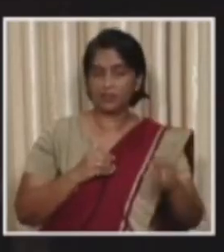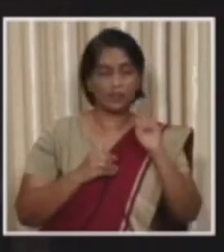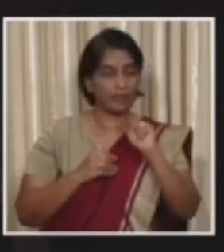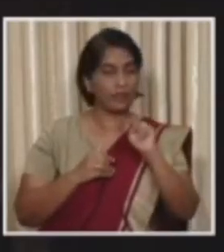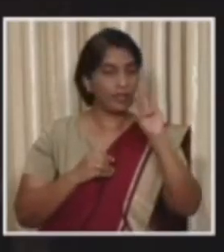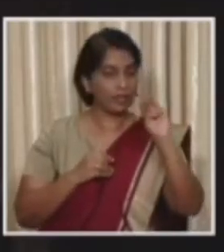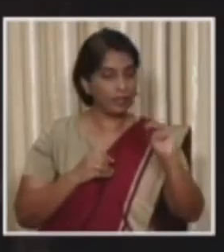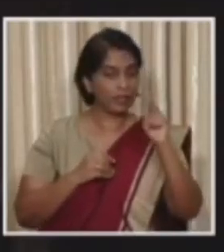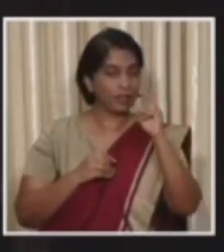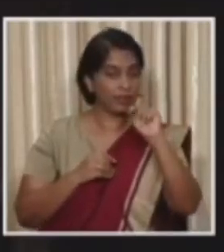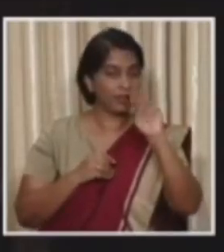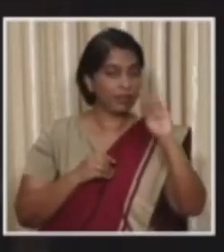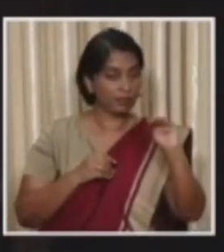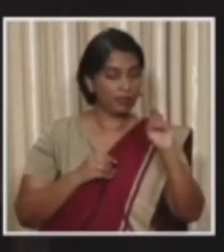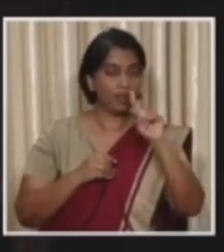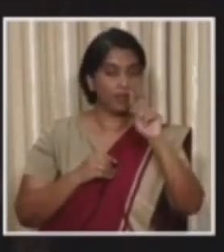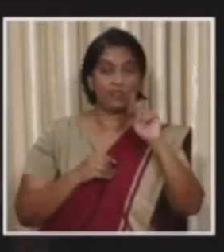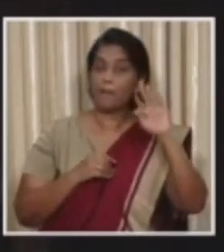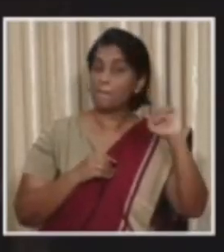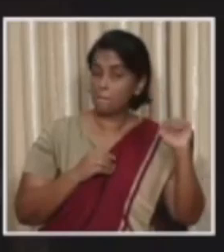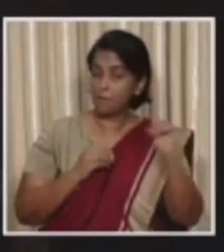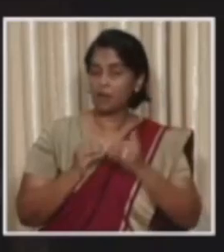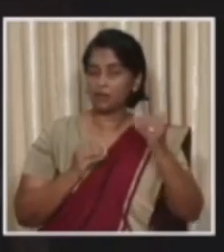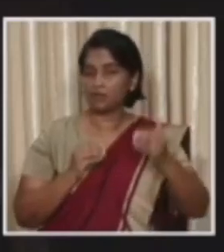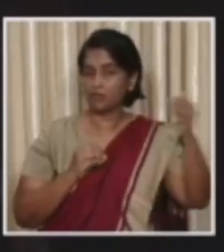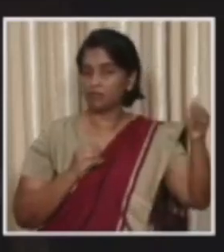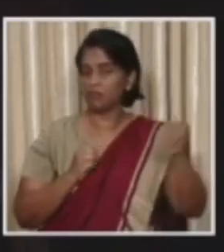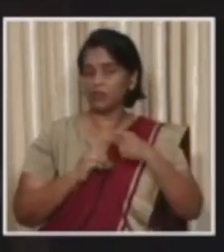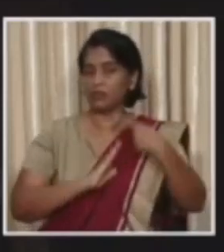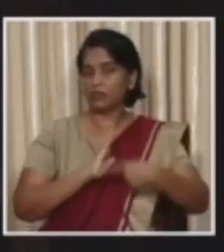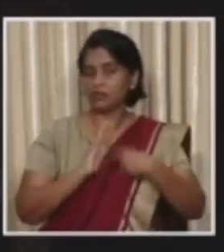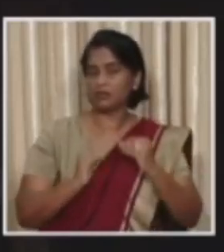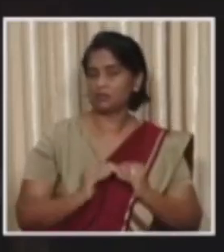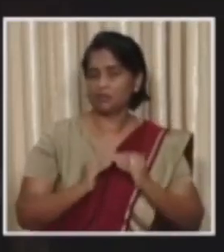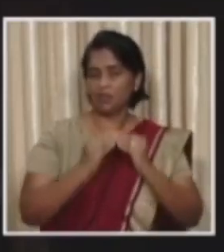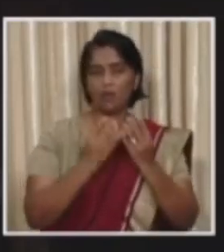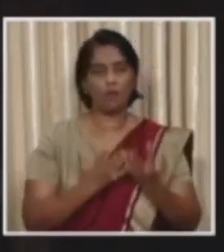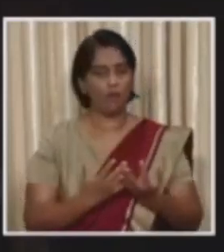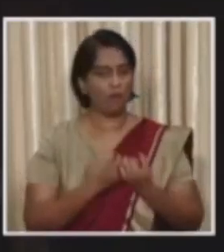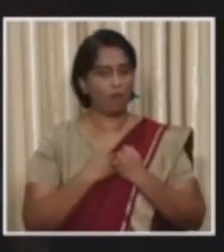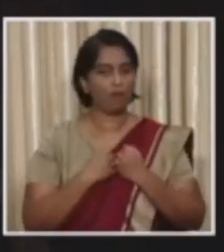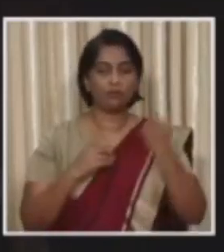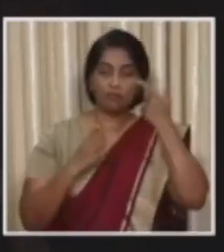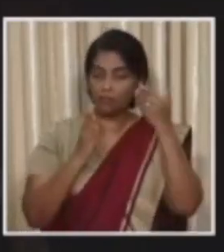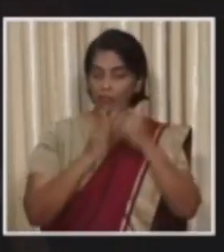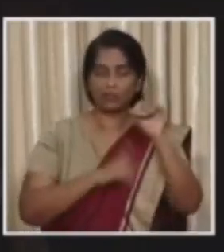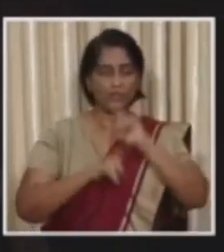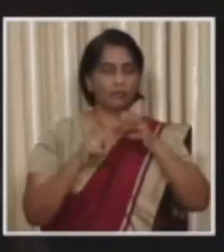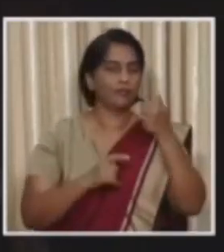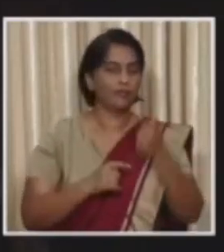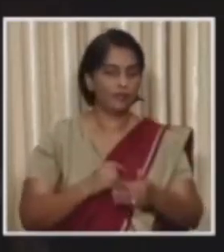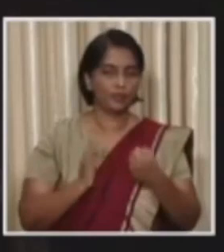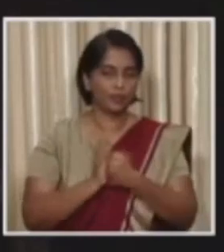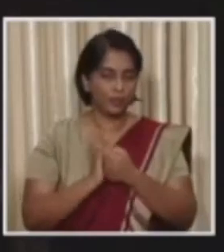20 30 40 20 50 වෙද්දී මොන වගේ ශ්‍රී ලංකාවක්ද අවශ්‍ය කියන ඒ කතිකාවයි වැදගත් වෙන්නේ.